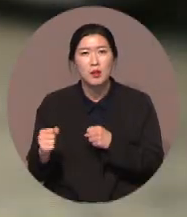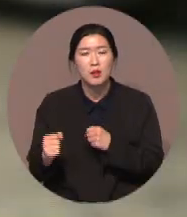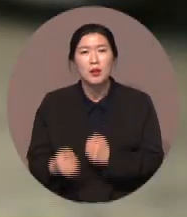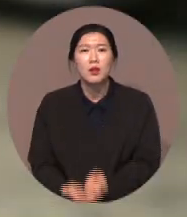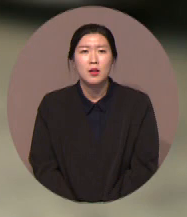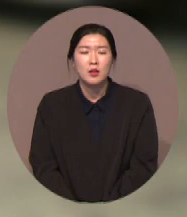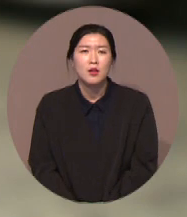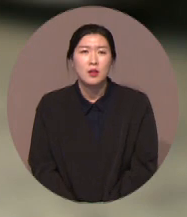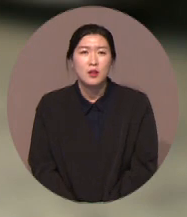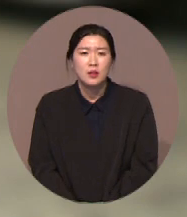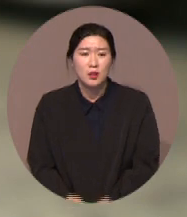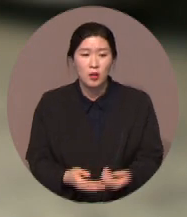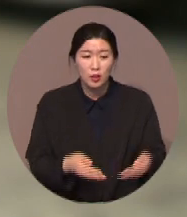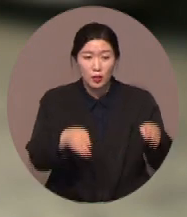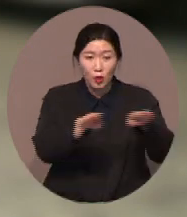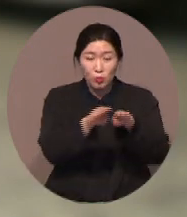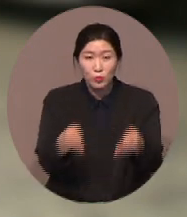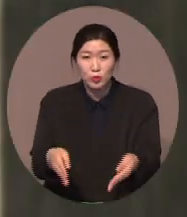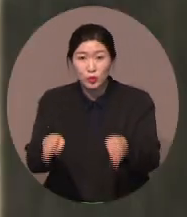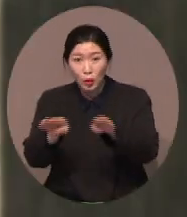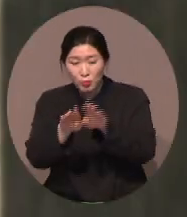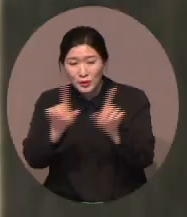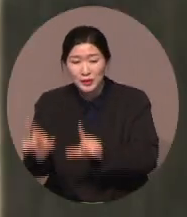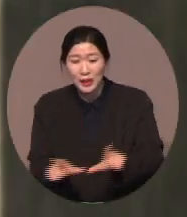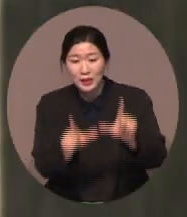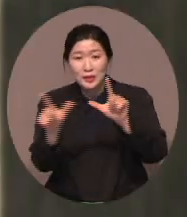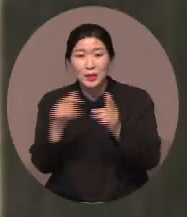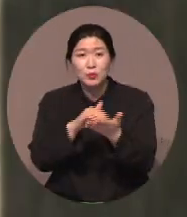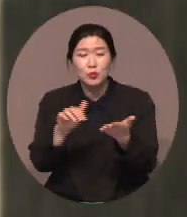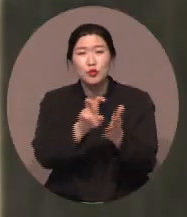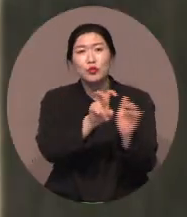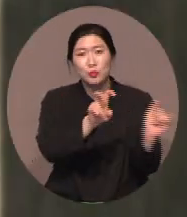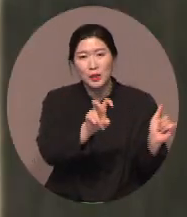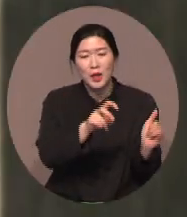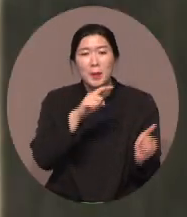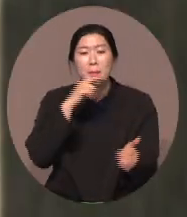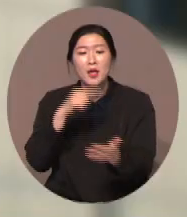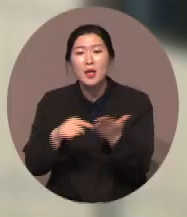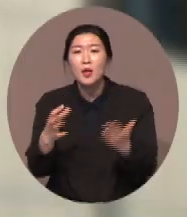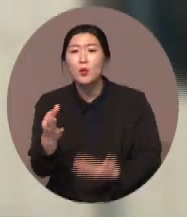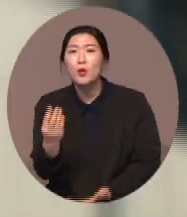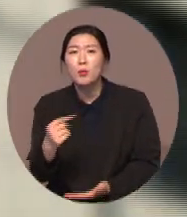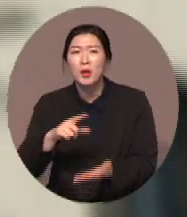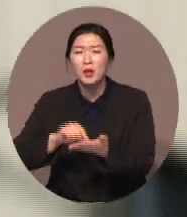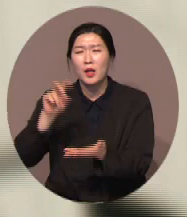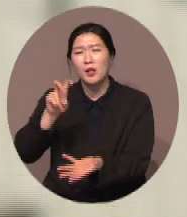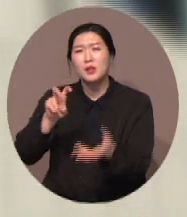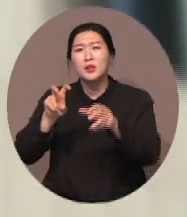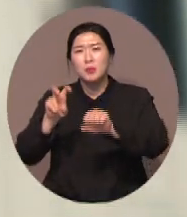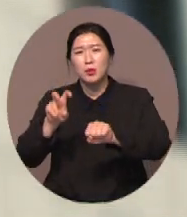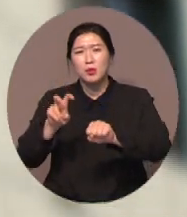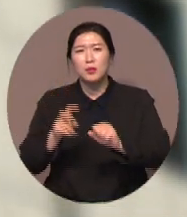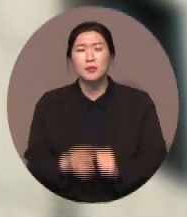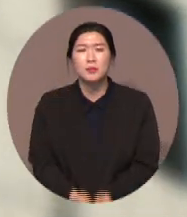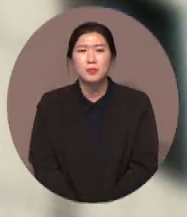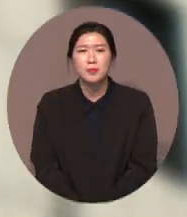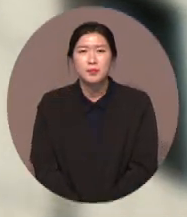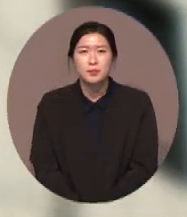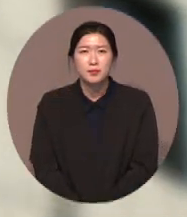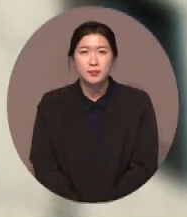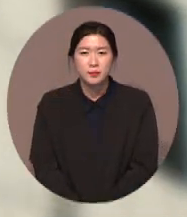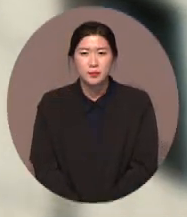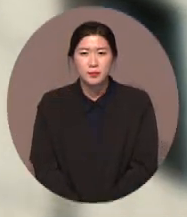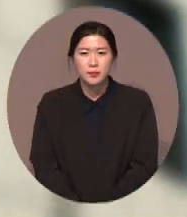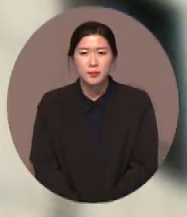건물주가 같은 두 건물의 세입자는 20여명 피해액은 20여억원으로 추정됩니다 MBC 뉴스입니다